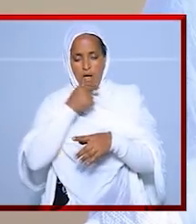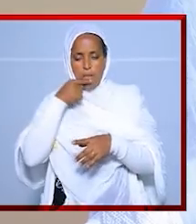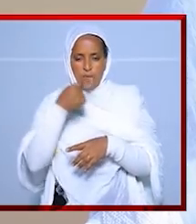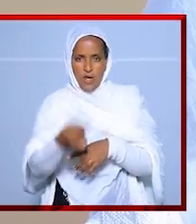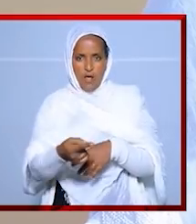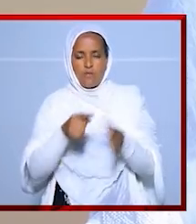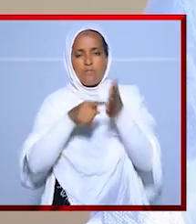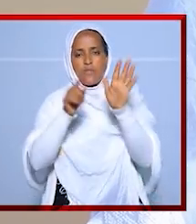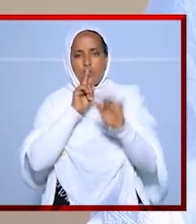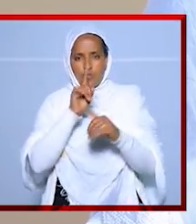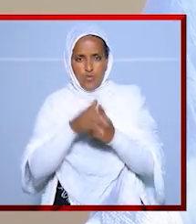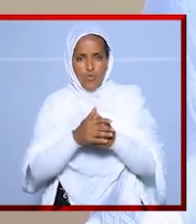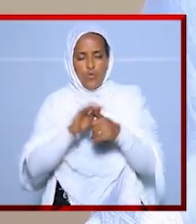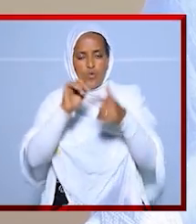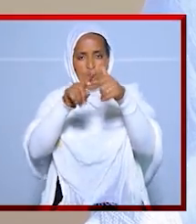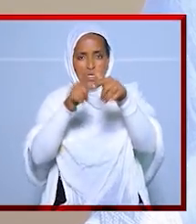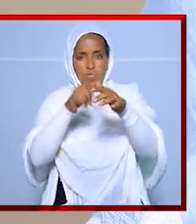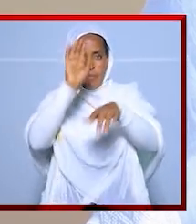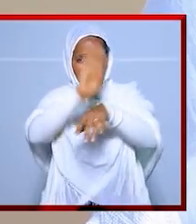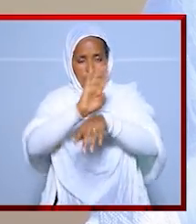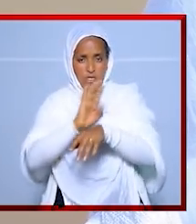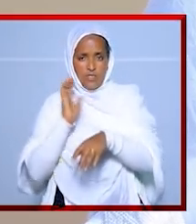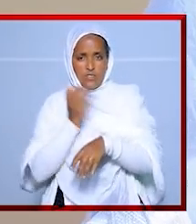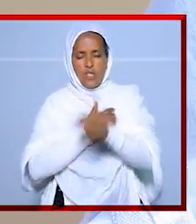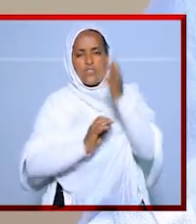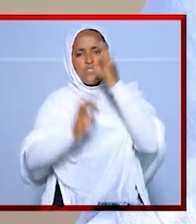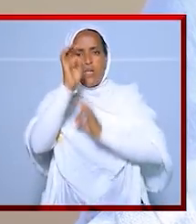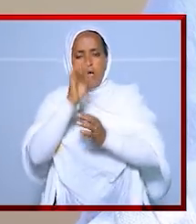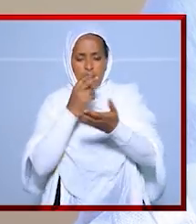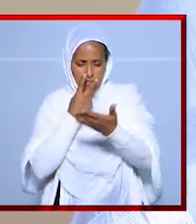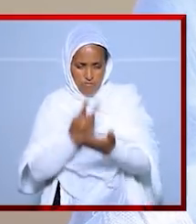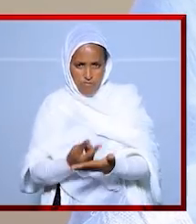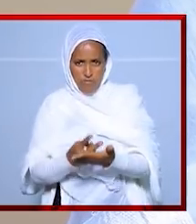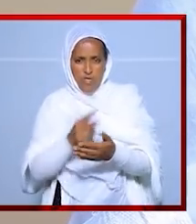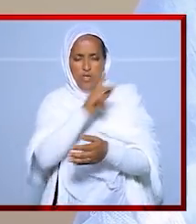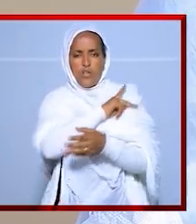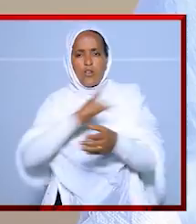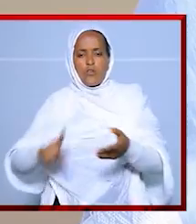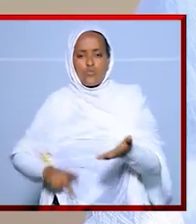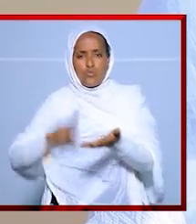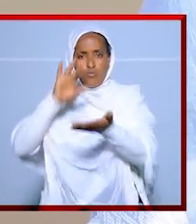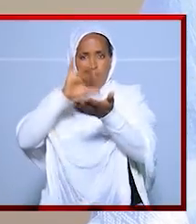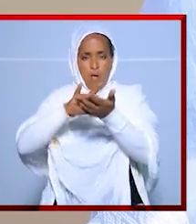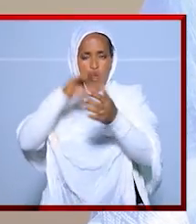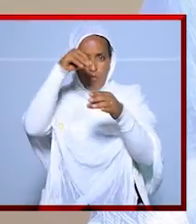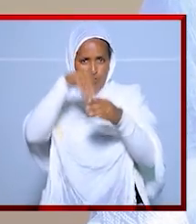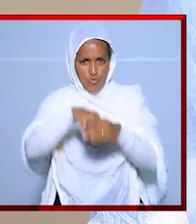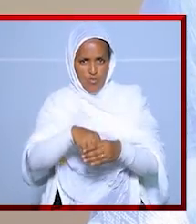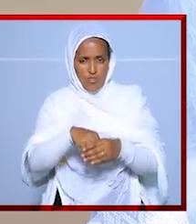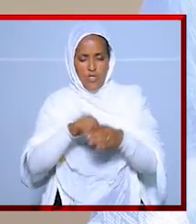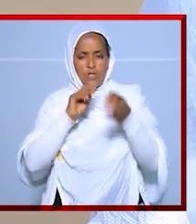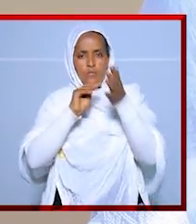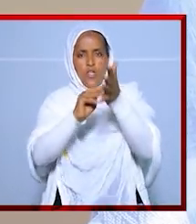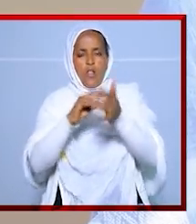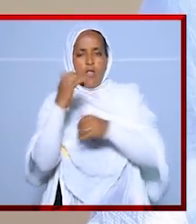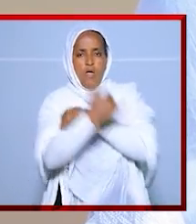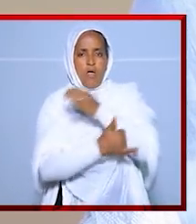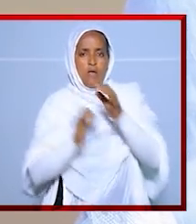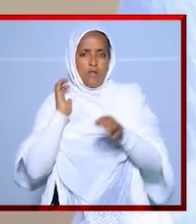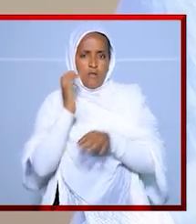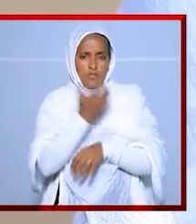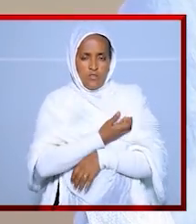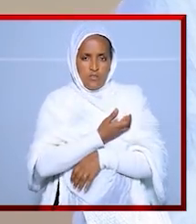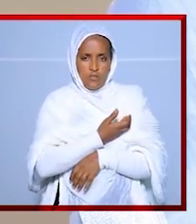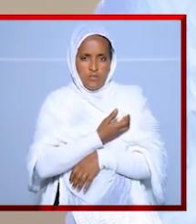ገጽታ የሚናገር የሚገልጥ ነው። እንግዲህ በቤተ ክርስቲያናችን ታሪክም ስንመለከት ከነገስታቱ መካከል ለምሳሌ